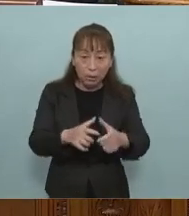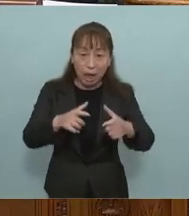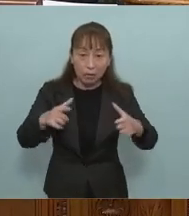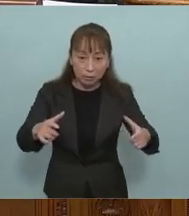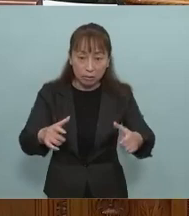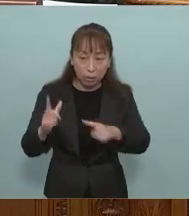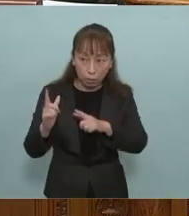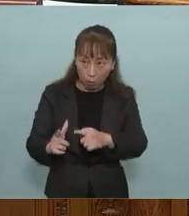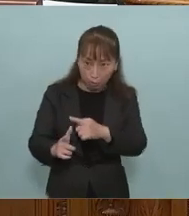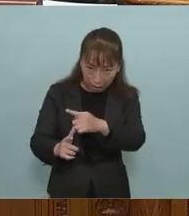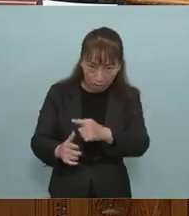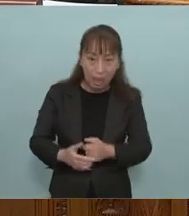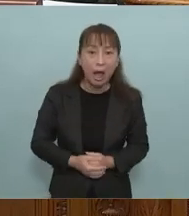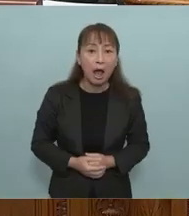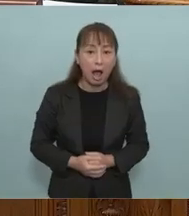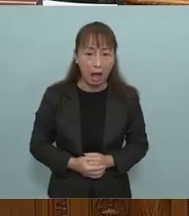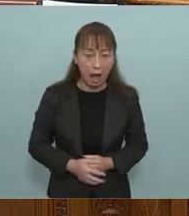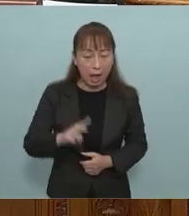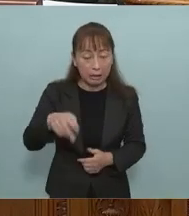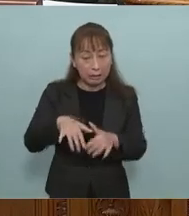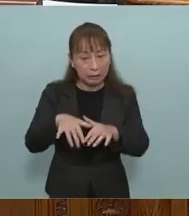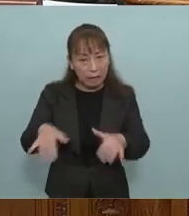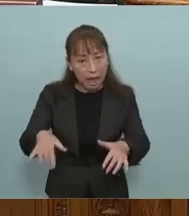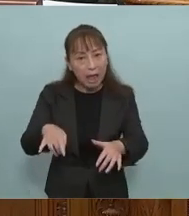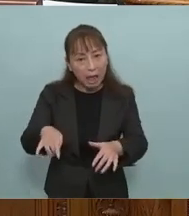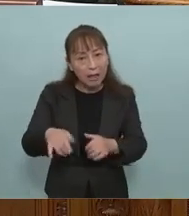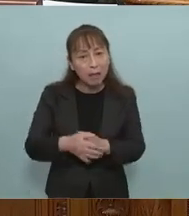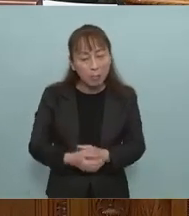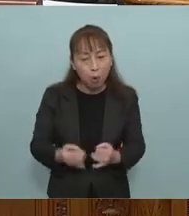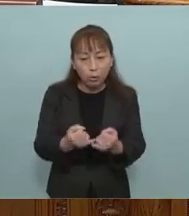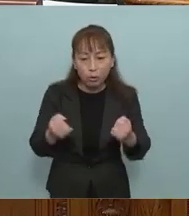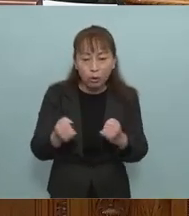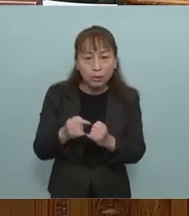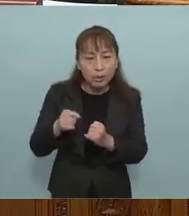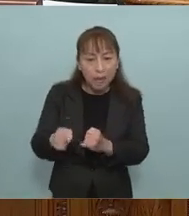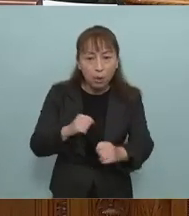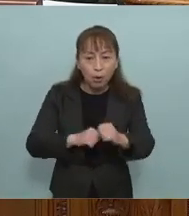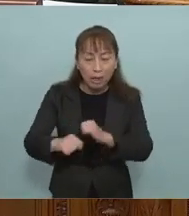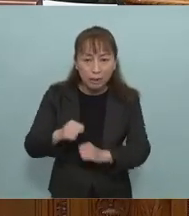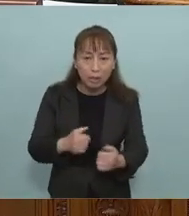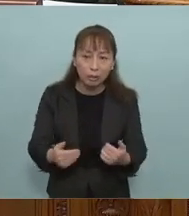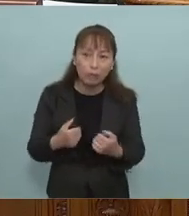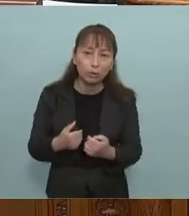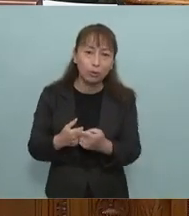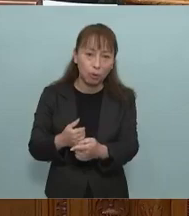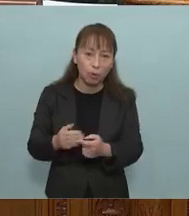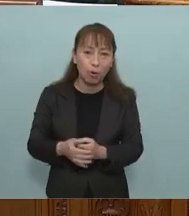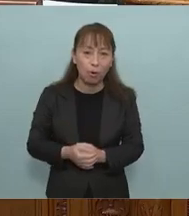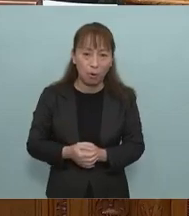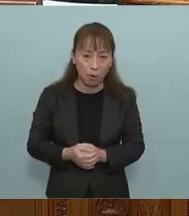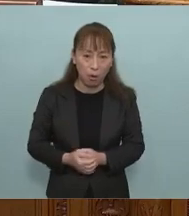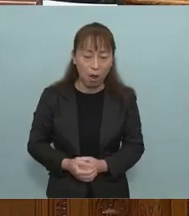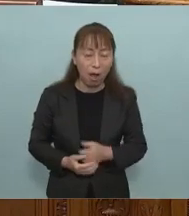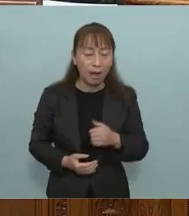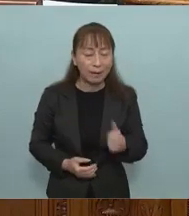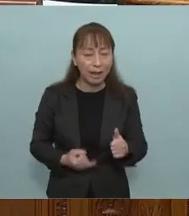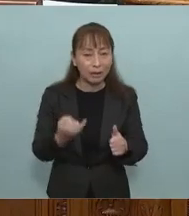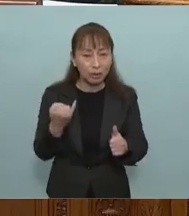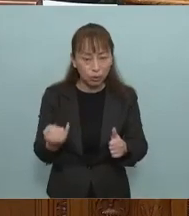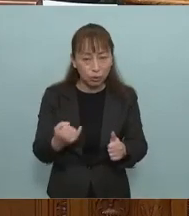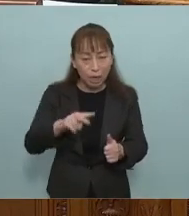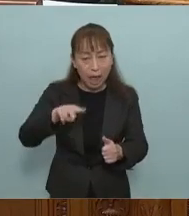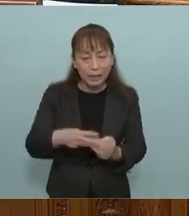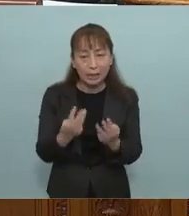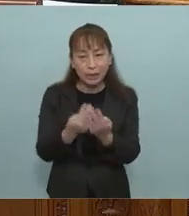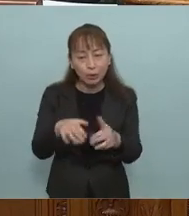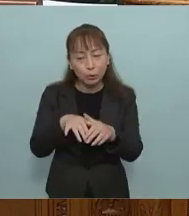げられました。理工系分野においても、女性の活躍が望まれますが、男女で理数系の学力